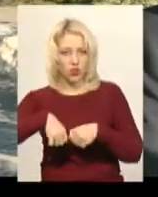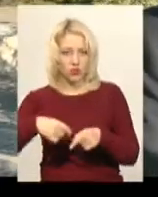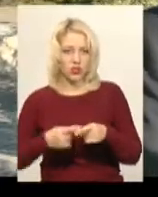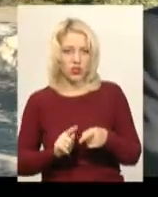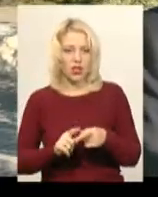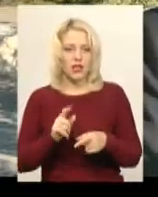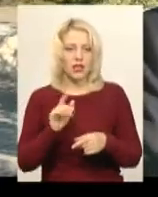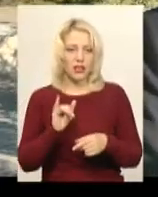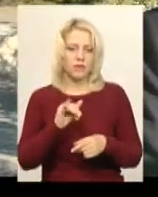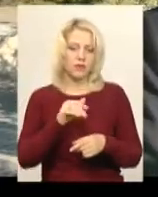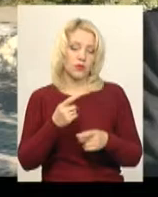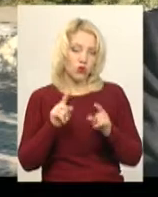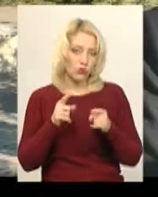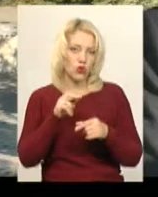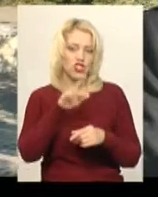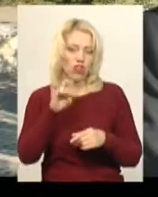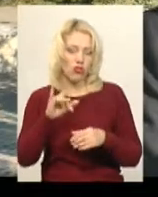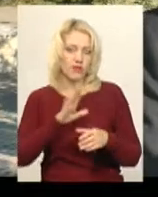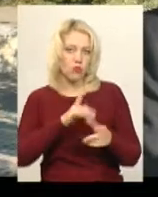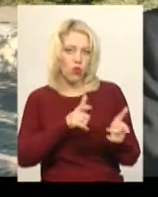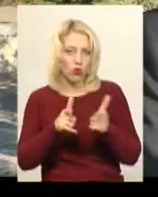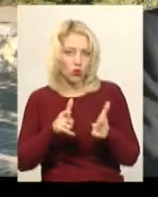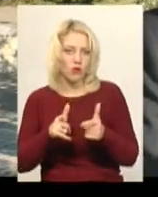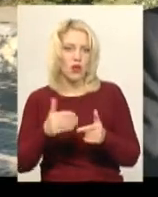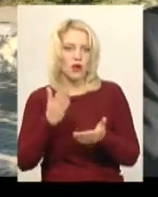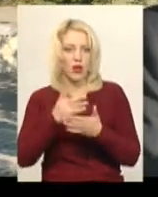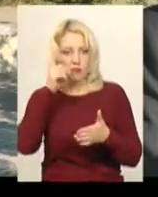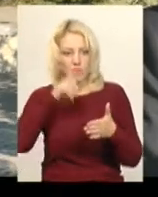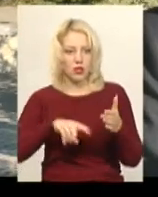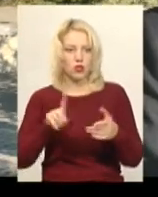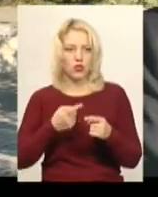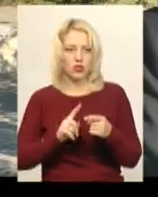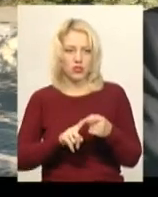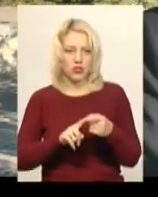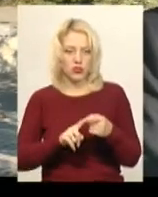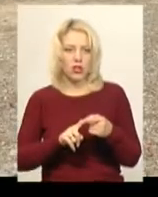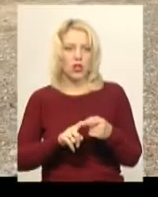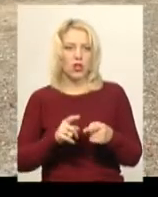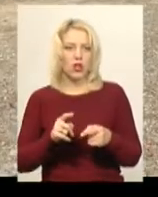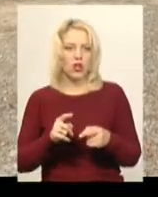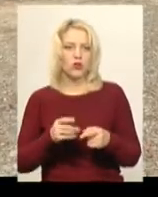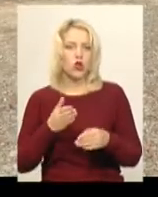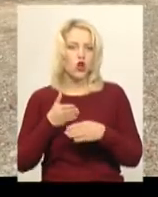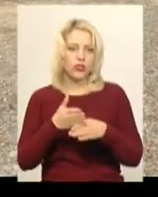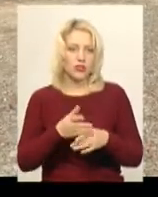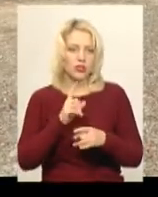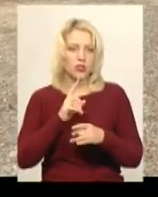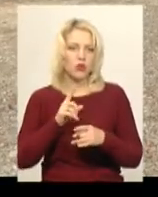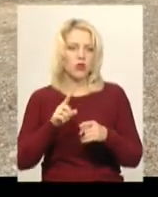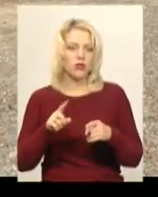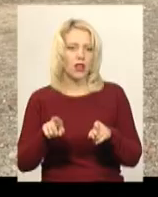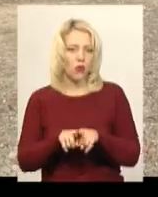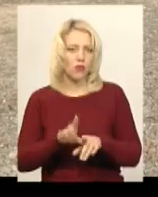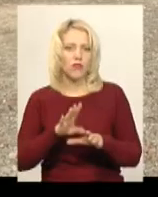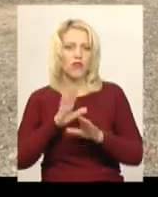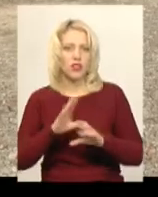готова вже доєднатися до нас. І ми маємо велику надію, що цієї реверсної дотації вже в нас не буде. Світана Поробок, Юрій Чорний, новини,